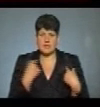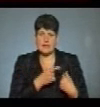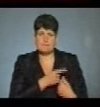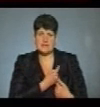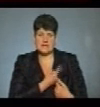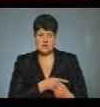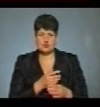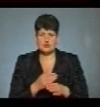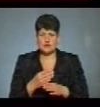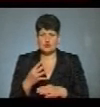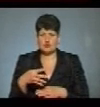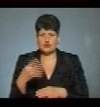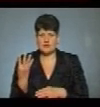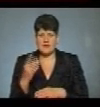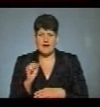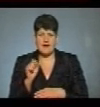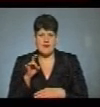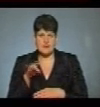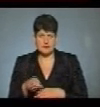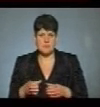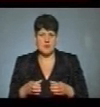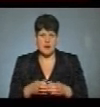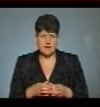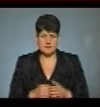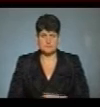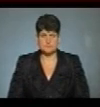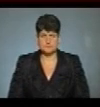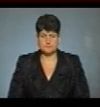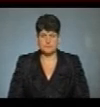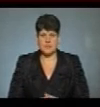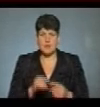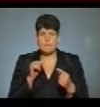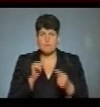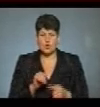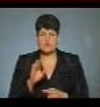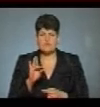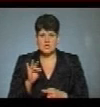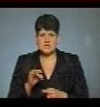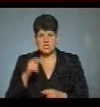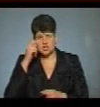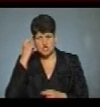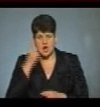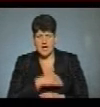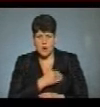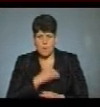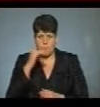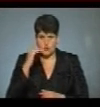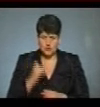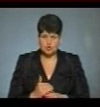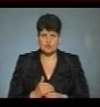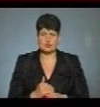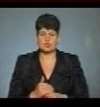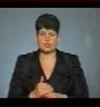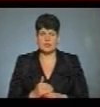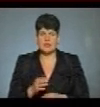частини 44-ї артбригади Василь Забурський. Противірусних, жаропонижаючих і